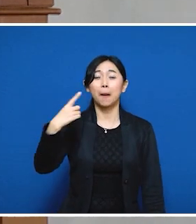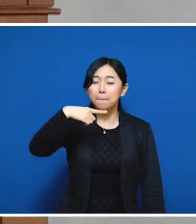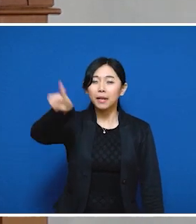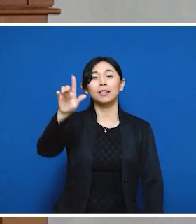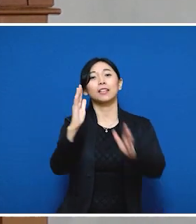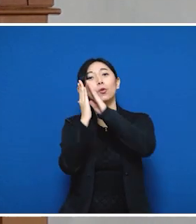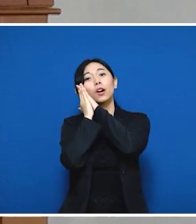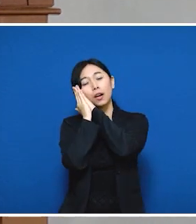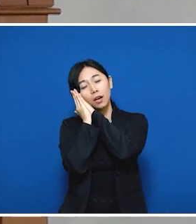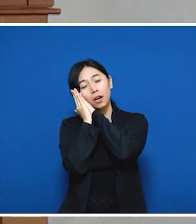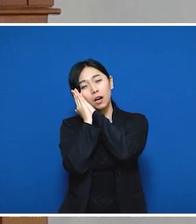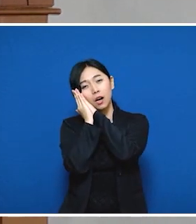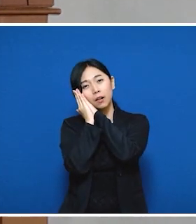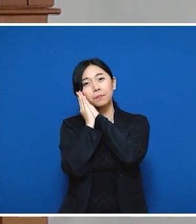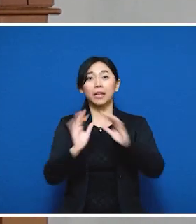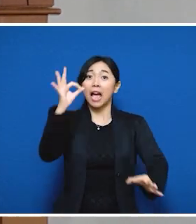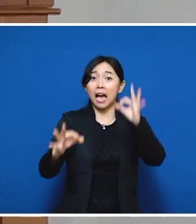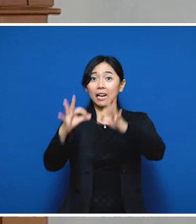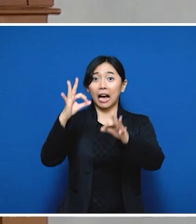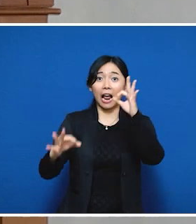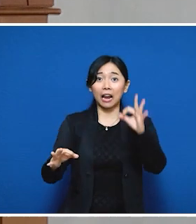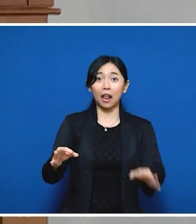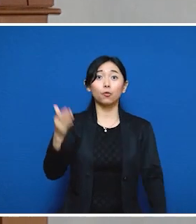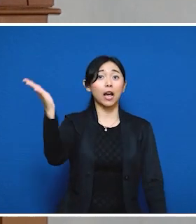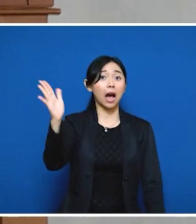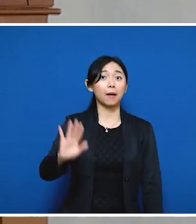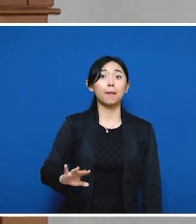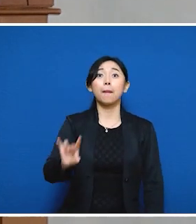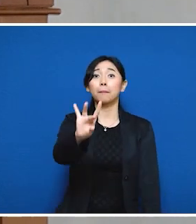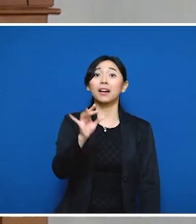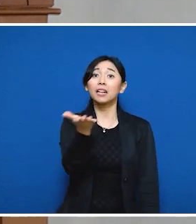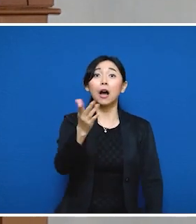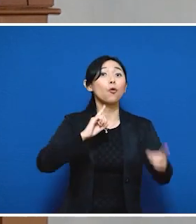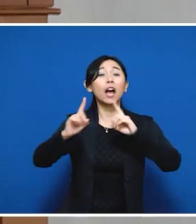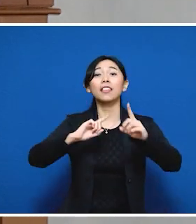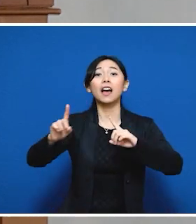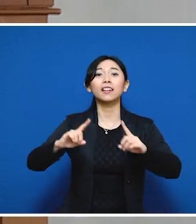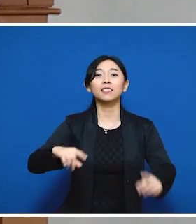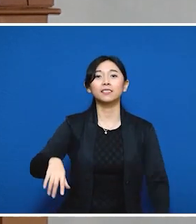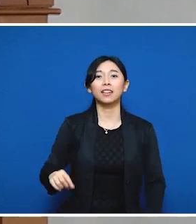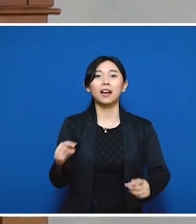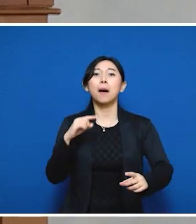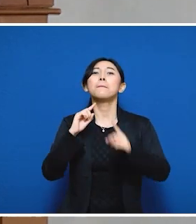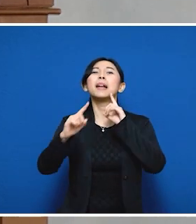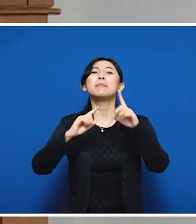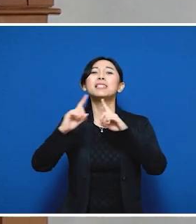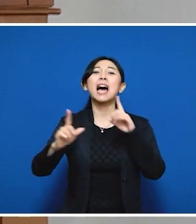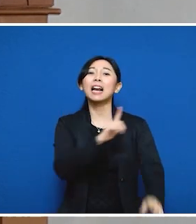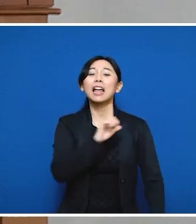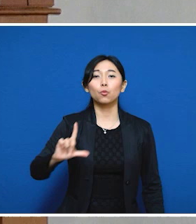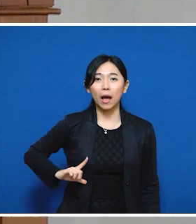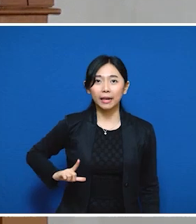"Pergilah tidur, dan apabila ia memanggil engkau, katakanlah, 'Berbicaralah